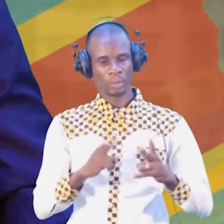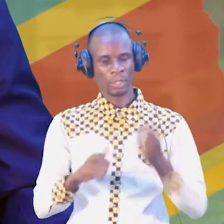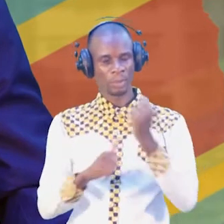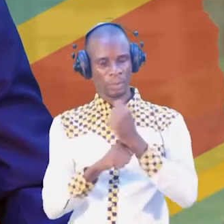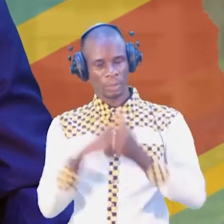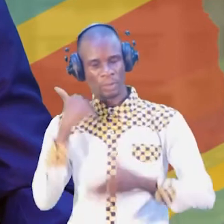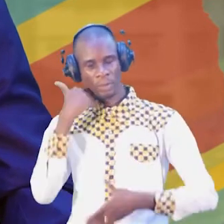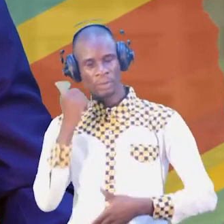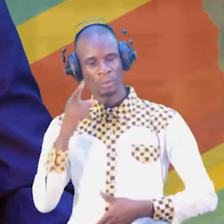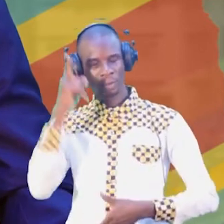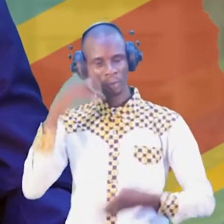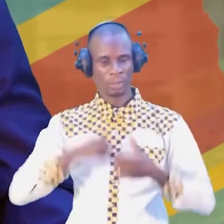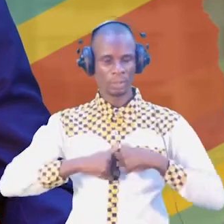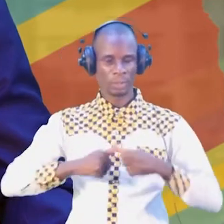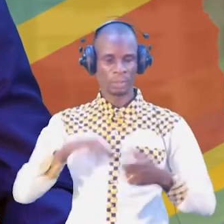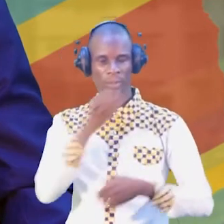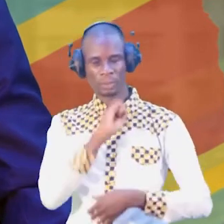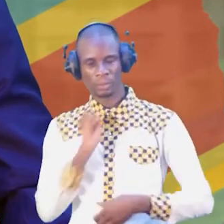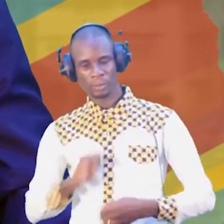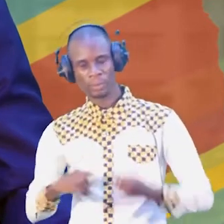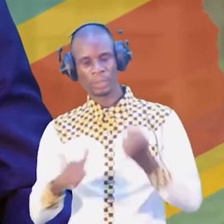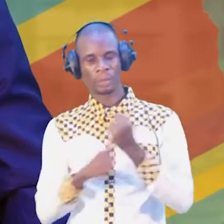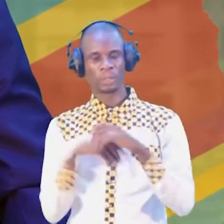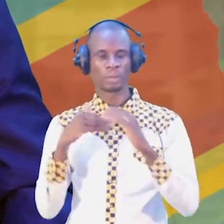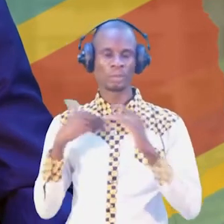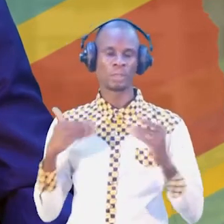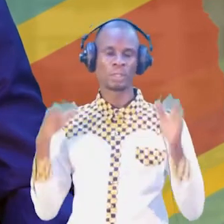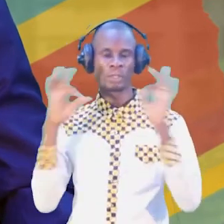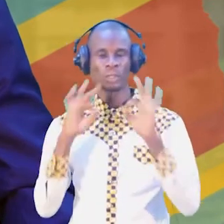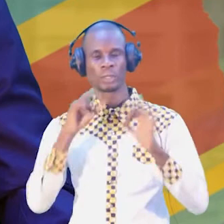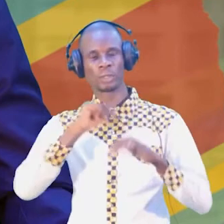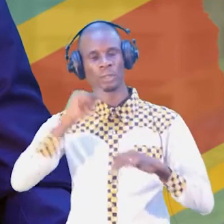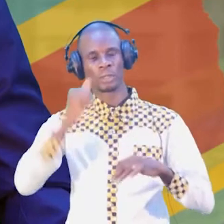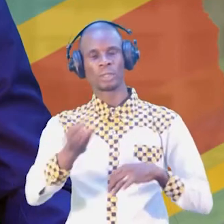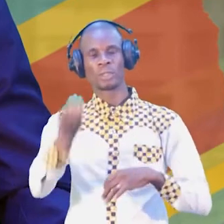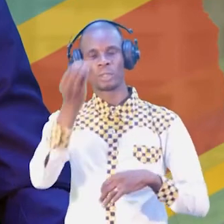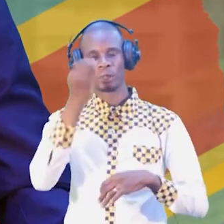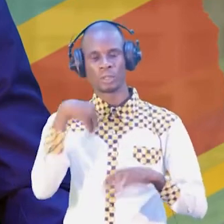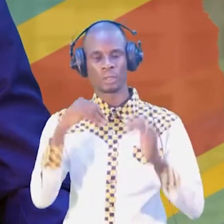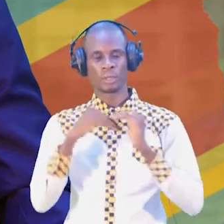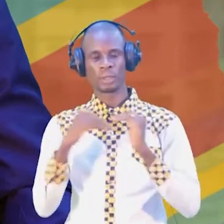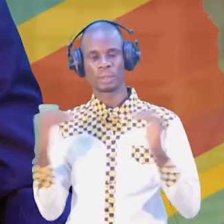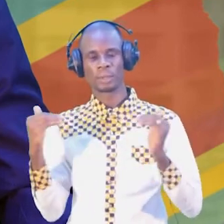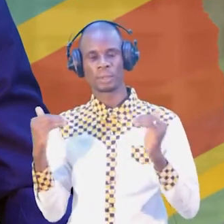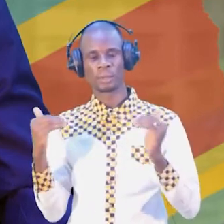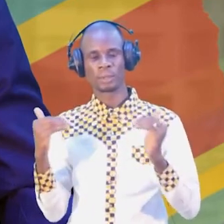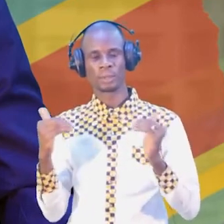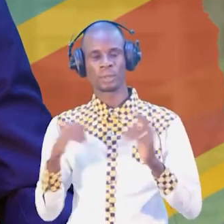pesa biyano na baposa bana na yo. Bikisa babeli, mpe pesa kimya na baibazangi